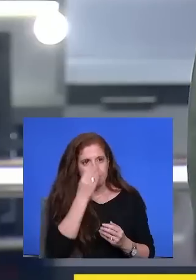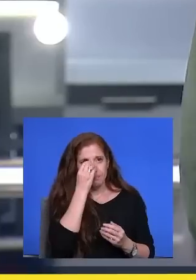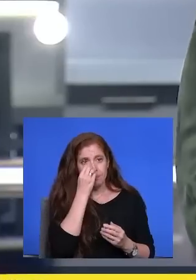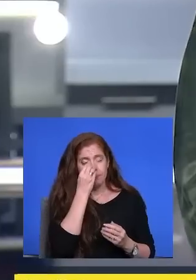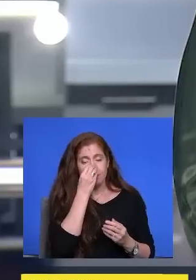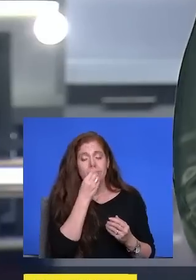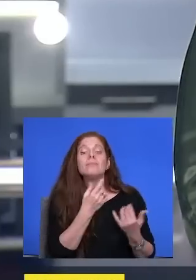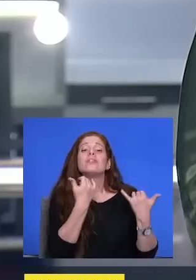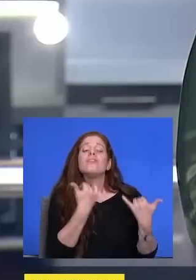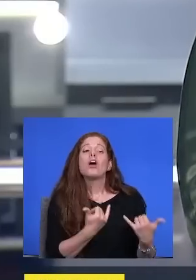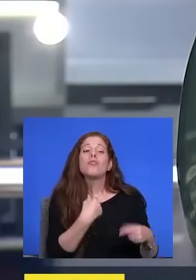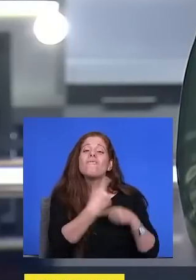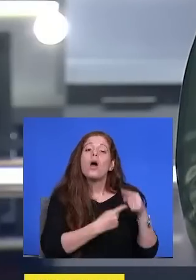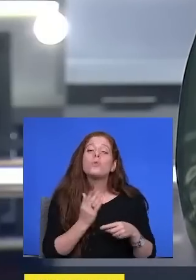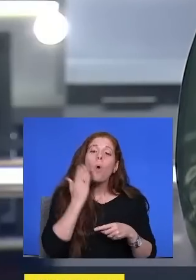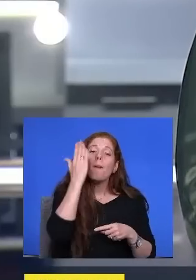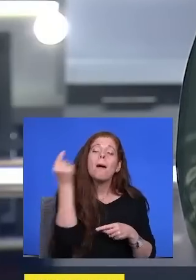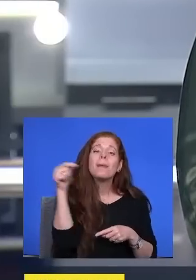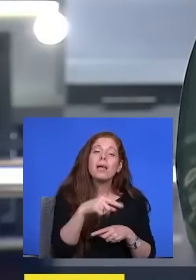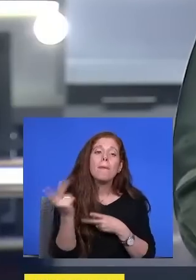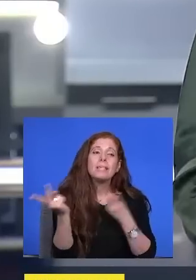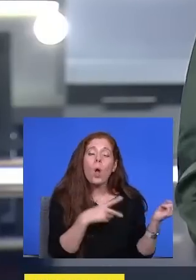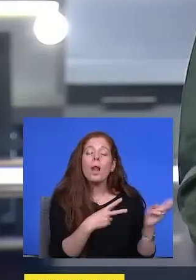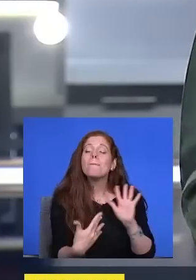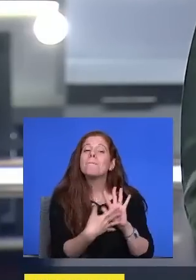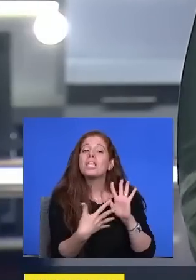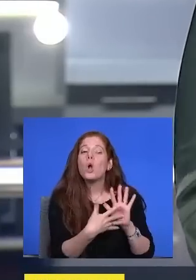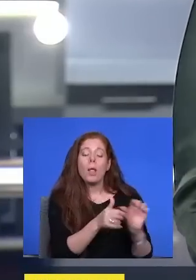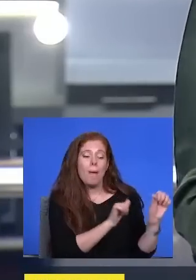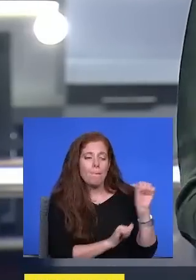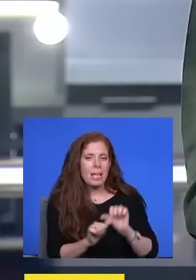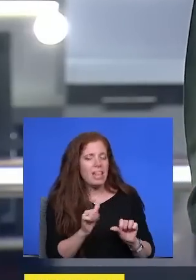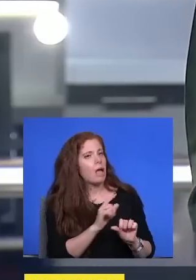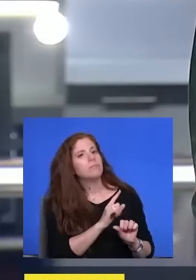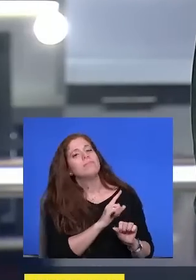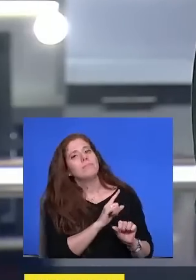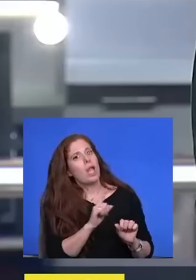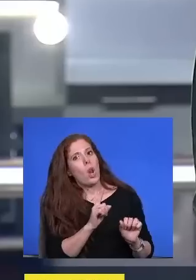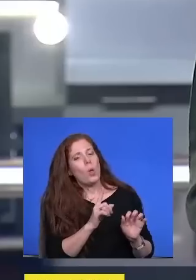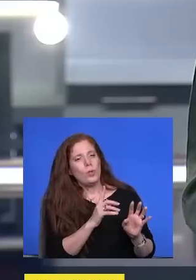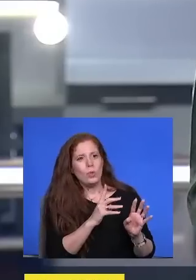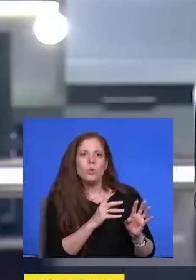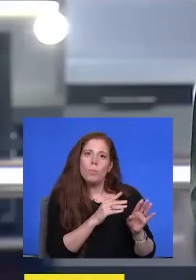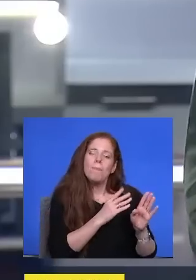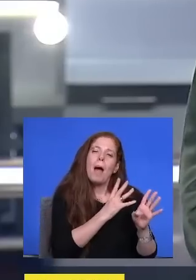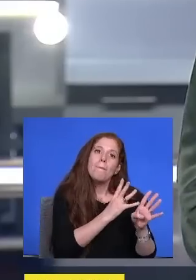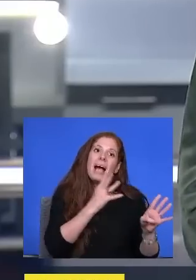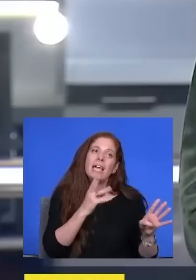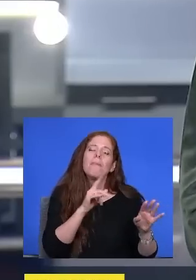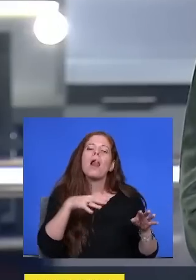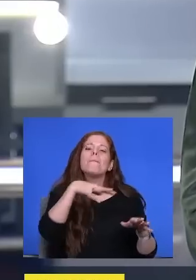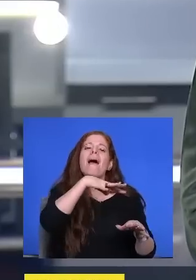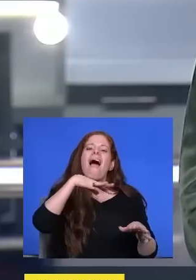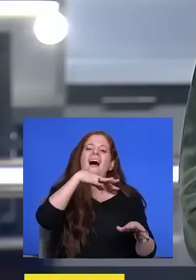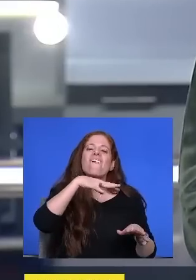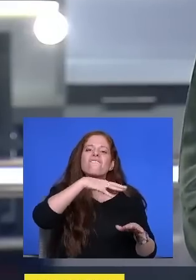ועכשיו הדור הבא מגיע לבתי החולים. בדיקות מעבדה כבר לא יעמדו בפקקים, אלא יוצאו באמצעות רחפנים. היום היה הפיילוט הראשון